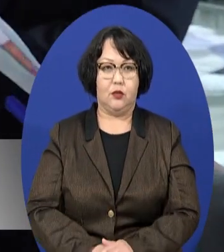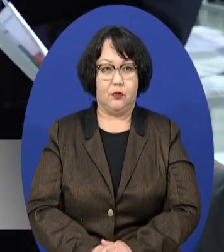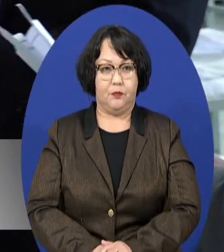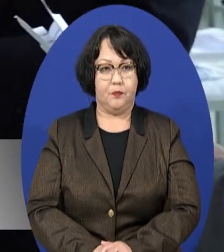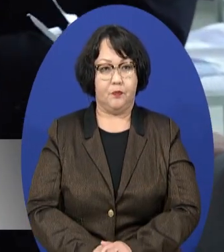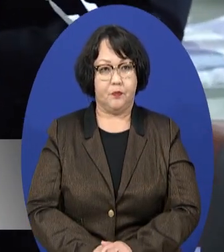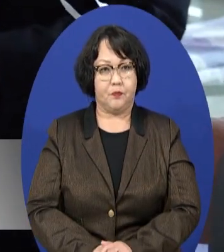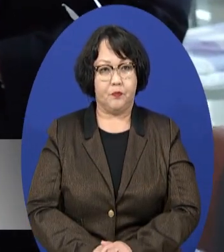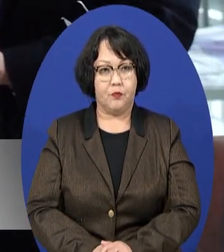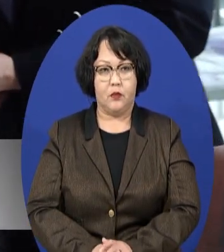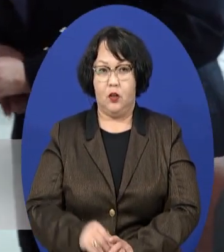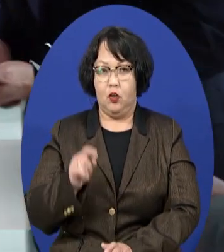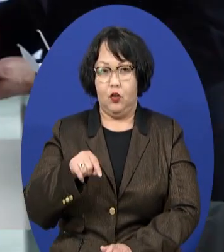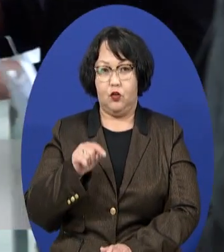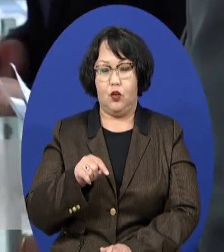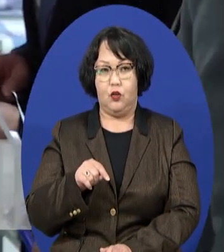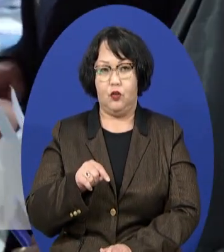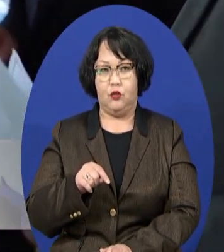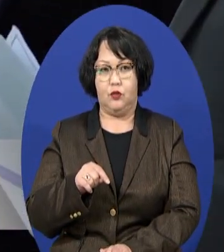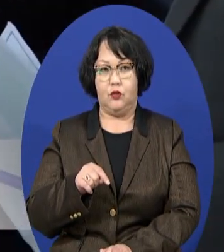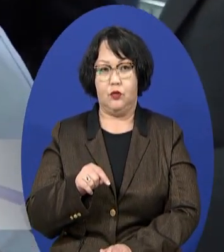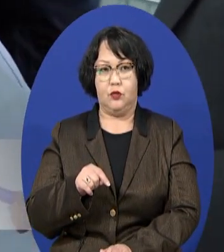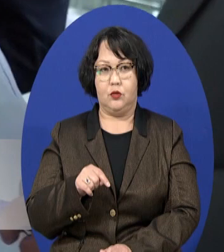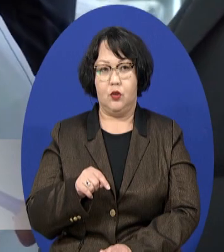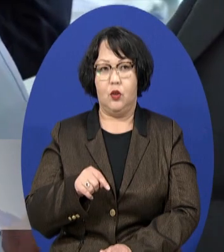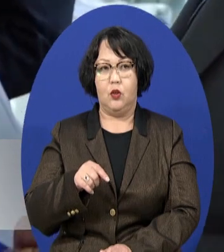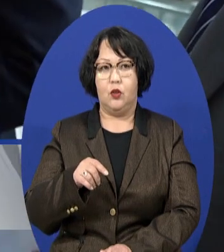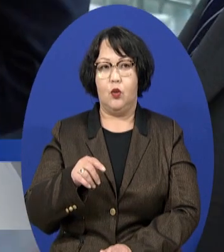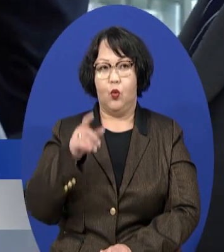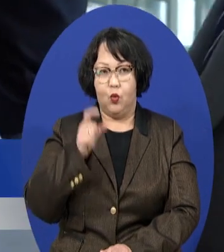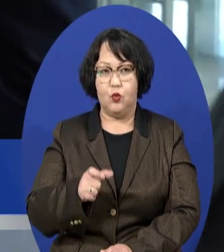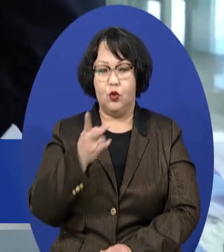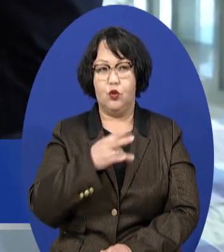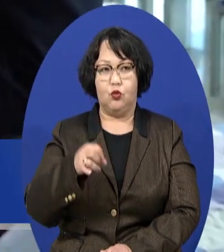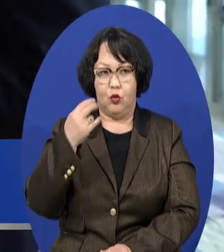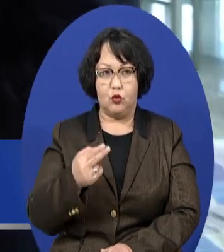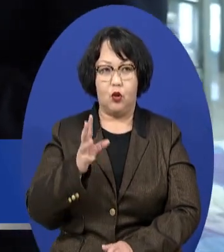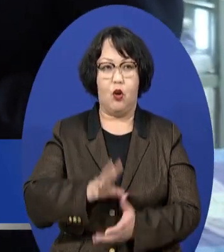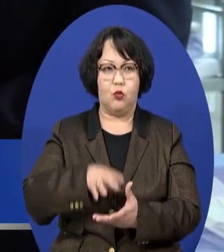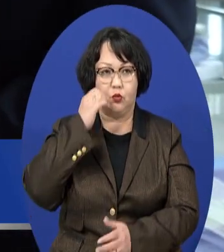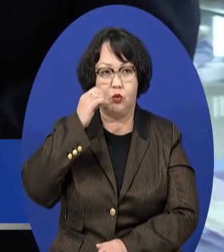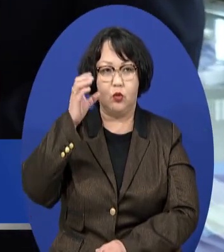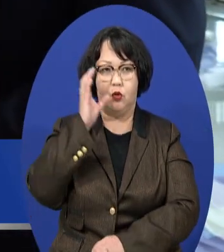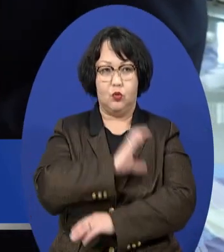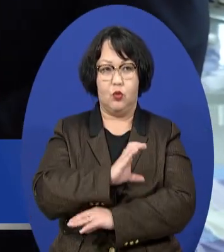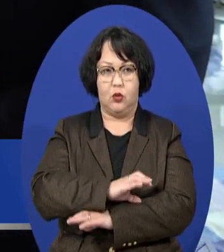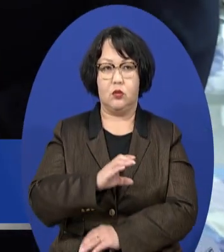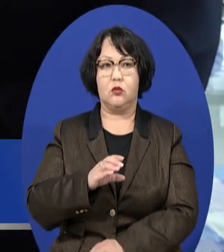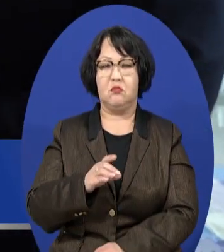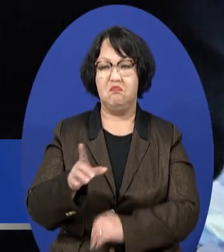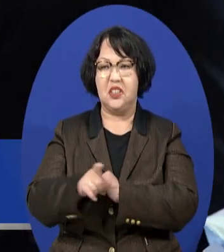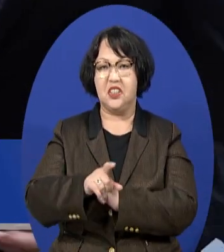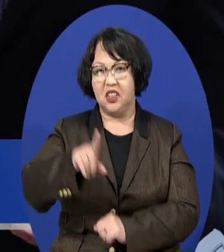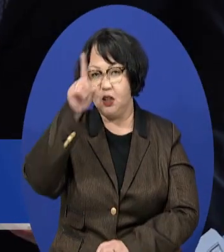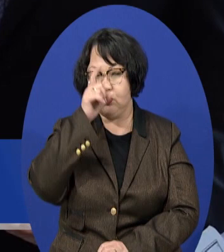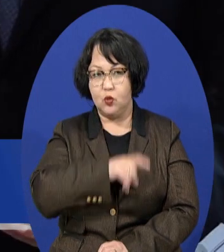Одоо шинээр юу яах хүний нөөцөө авч хүний нөөцөө нөгөө оюутны сурагчдаа тэгээ резидентүүдээ